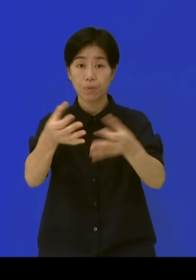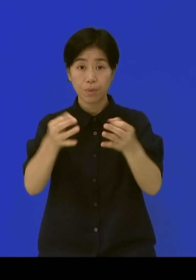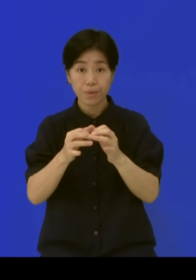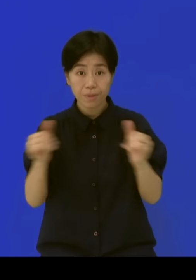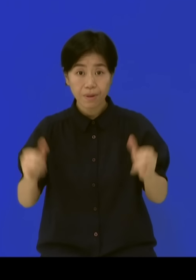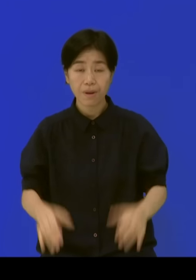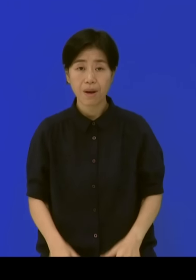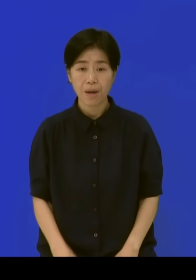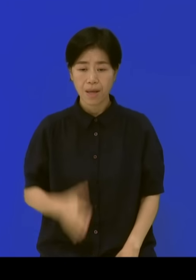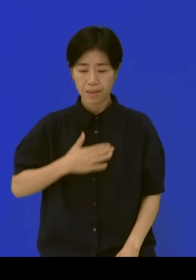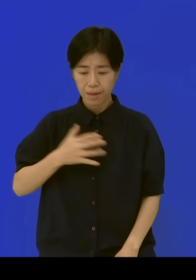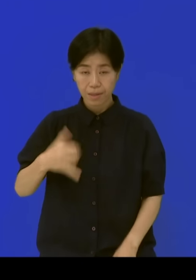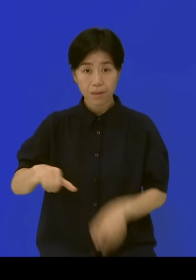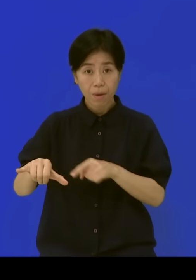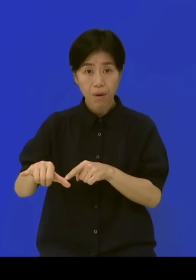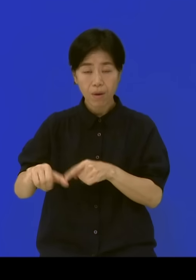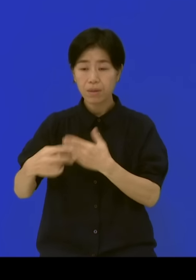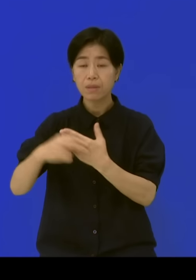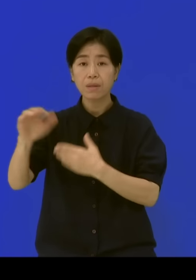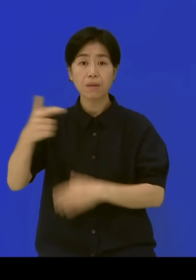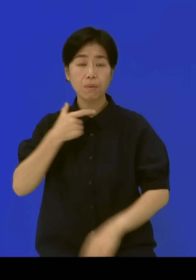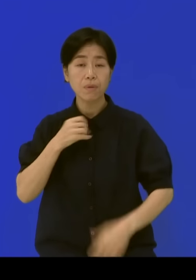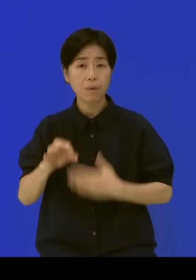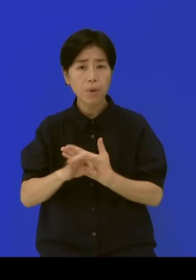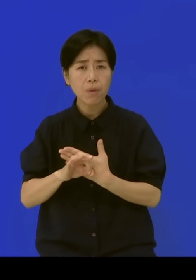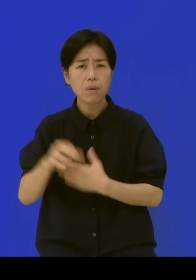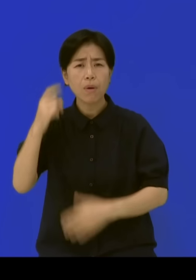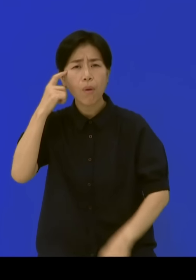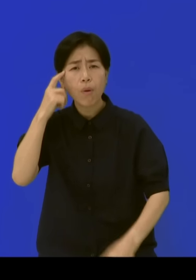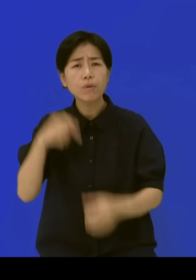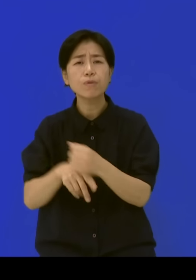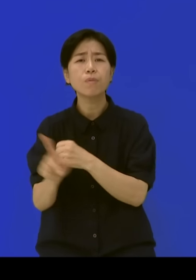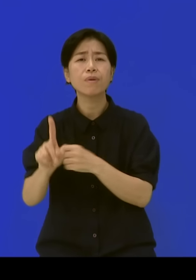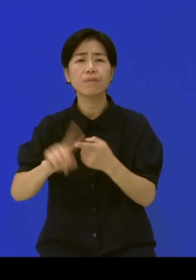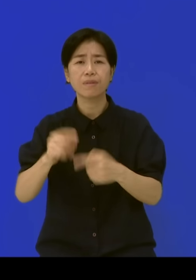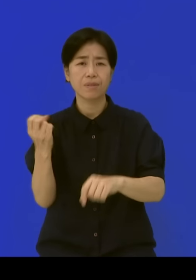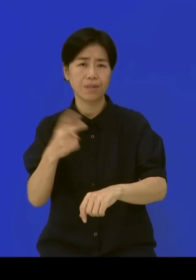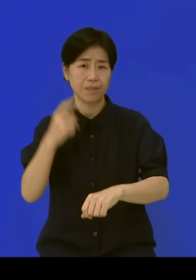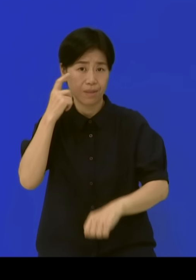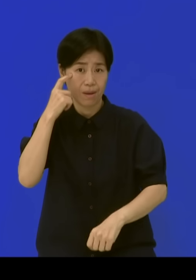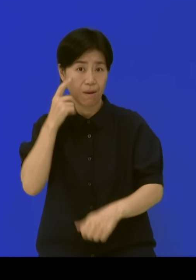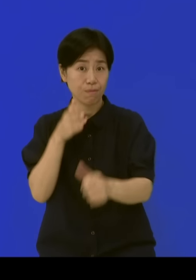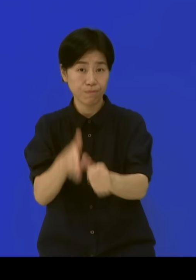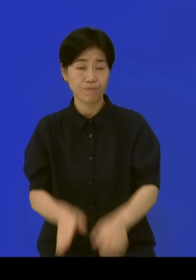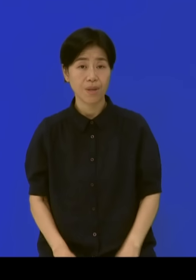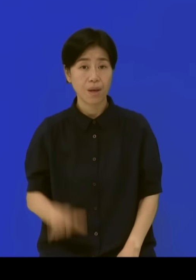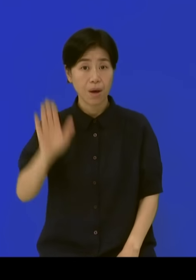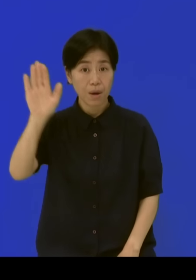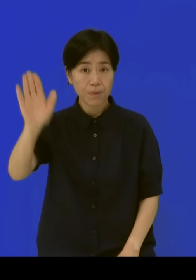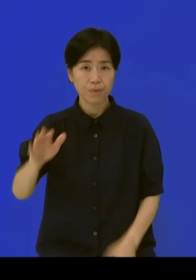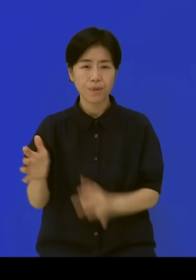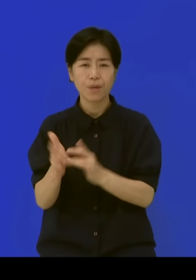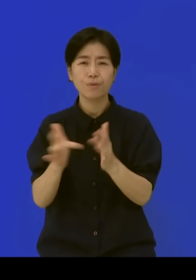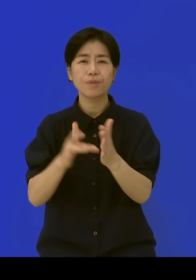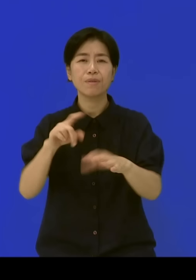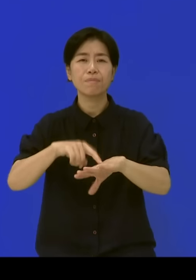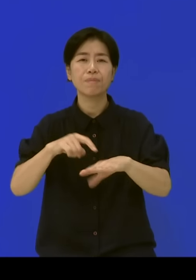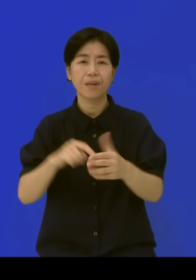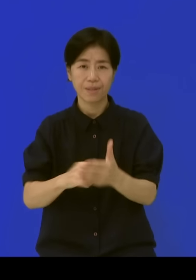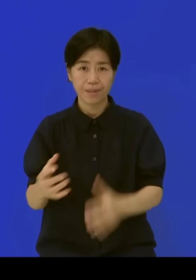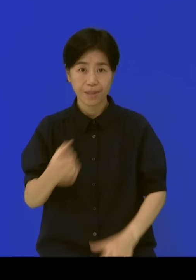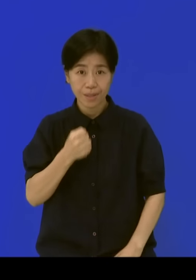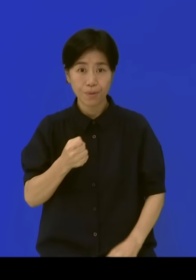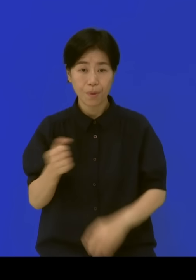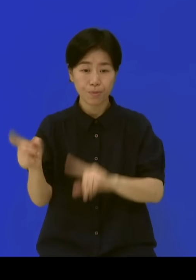왜 의대를 가야 하는지 동기부여가 되는 그런 시간이었던 것 같습니다. 앞으로도 많은 약자들 치유해 주시고 예수님의 마음으로 치유하시는